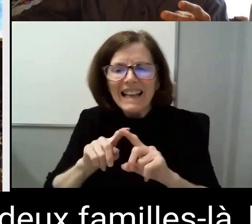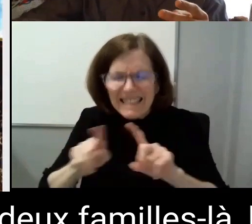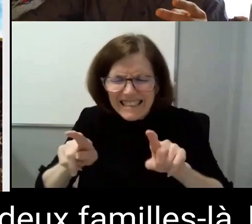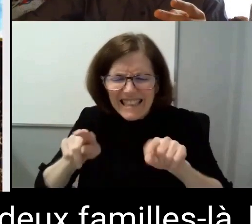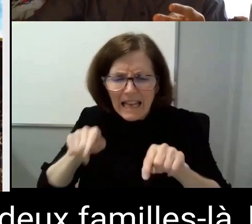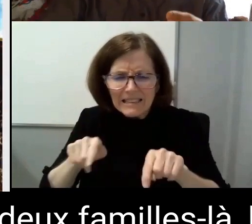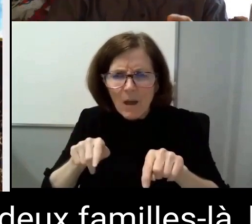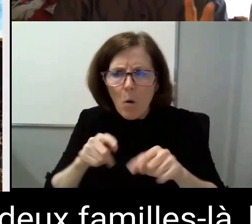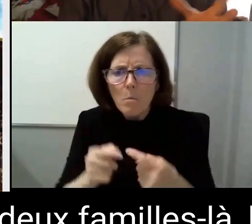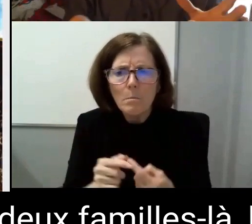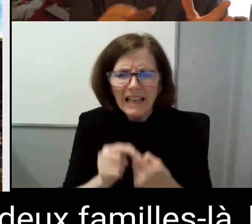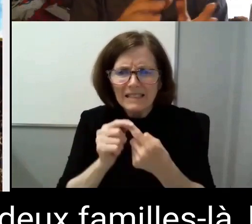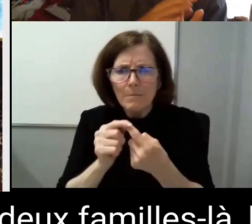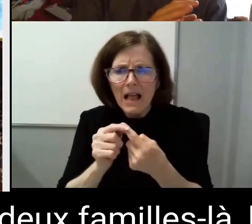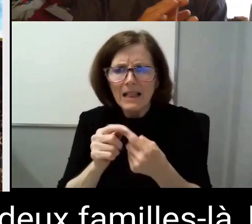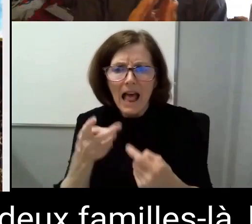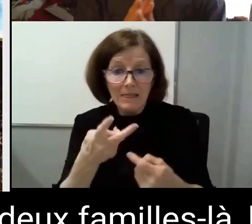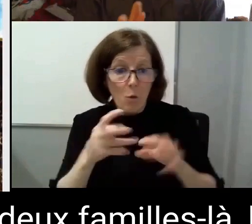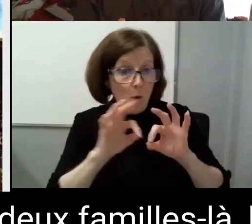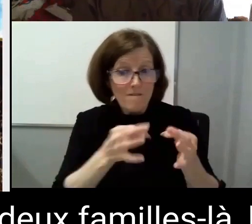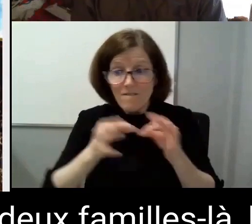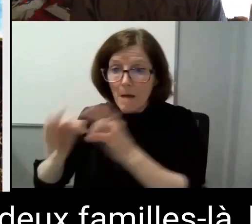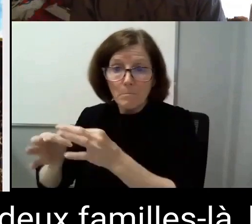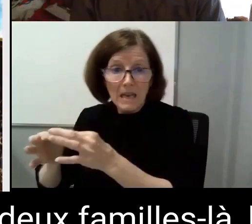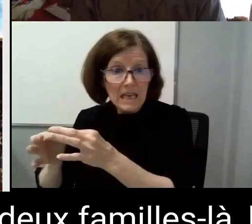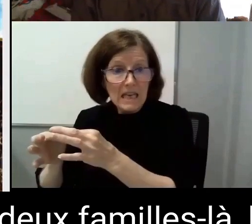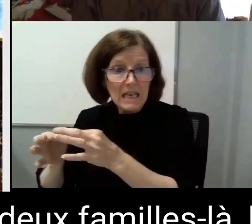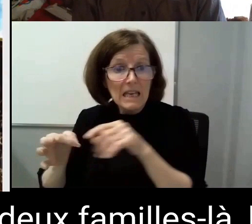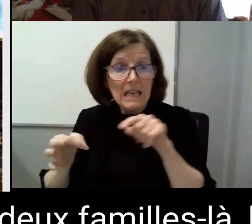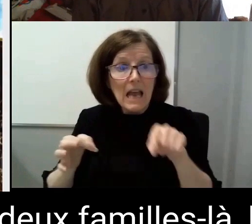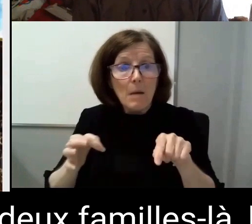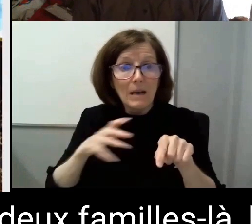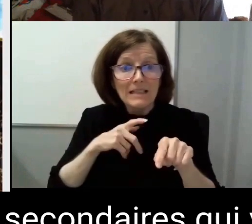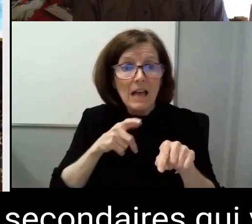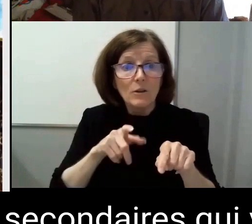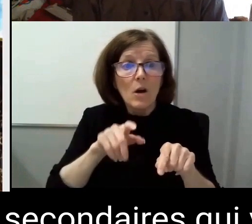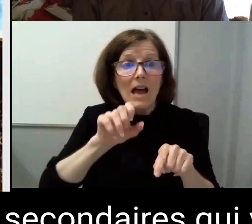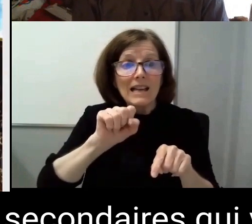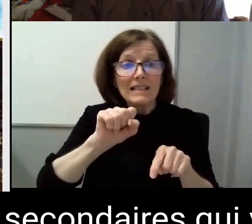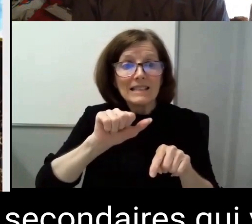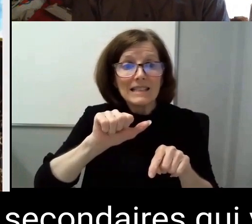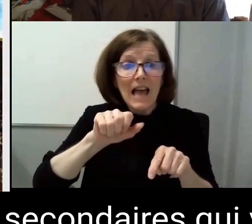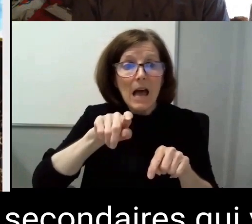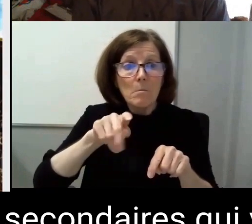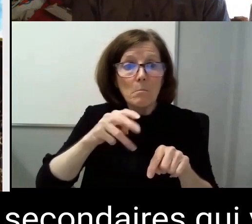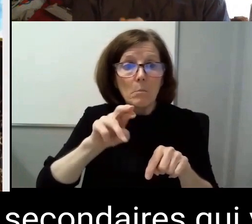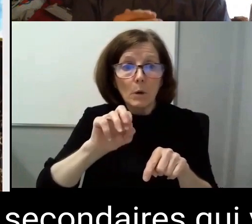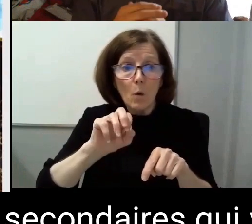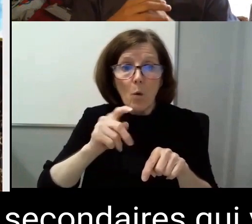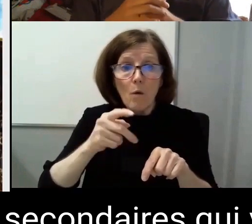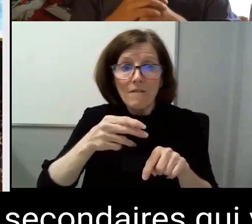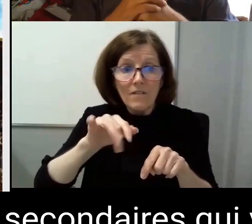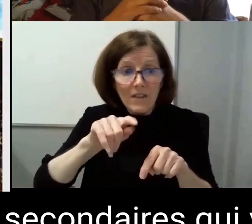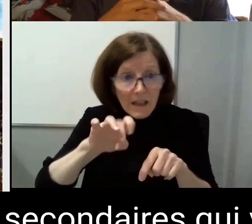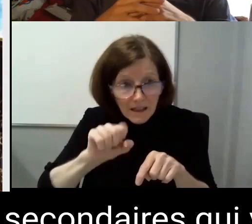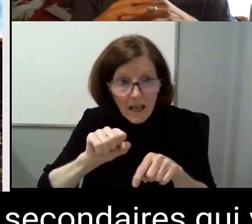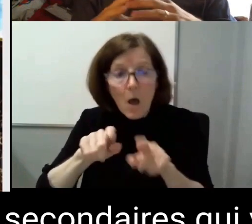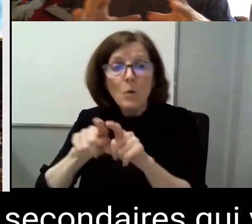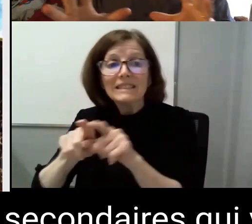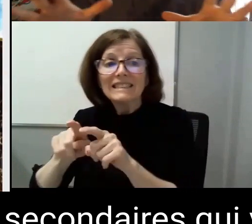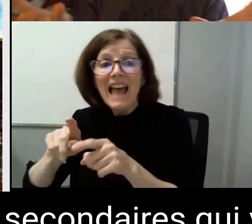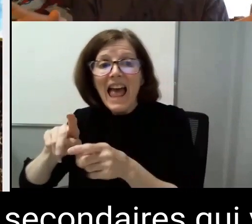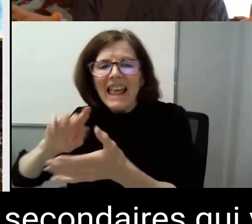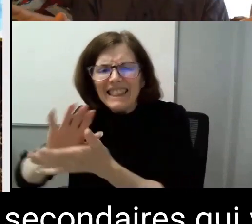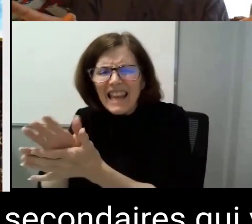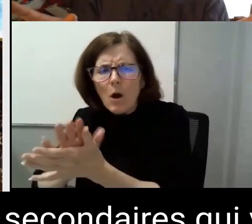deux familles-là, les saprophytes et les décomposeurs secondaires, c'est simplement que les décomposeurs secondaires vont avoir un